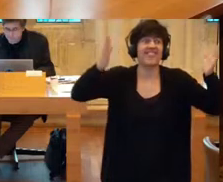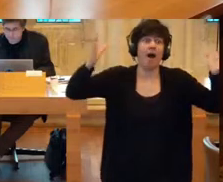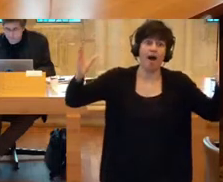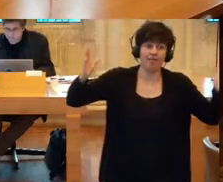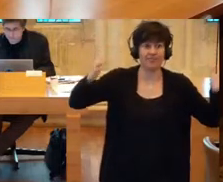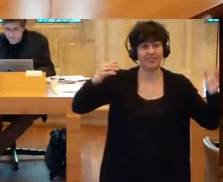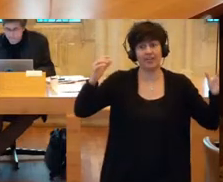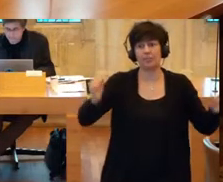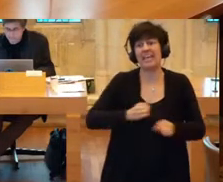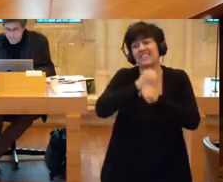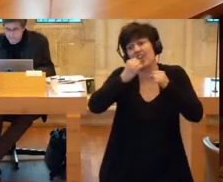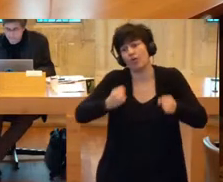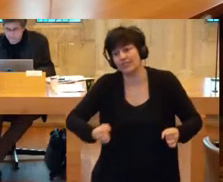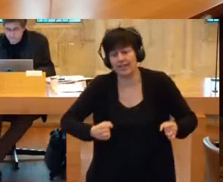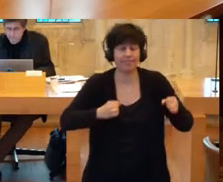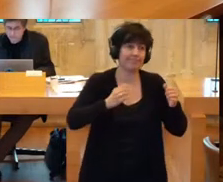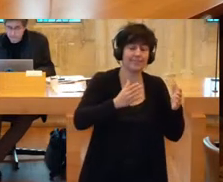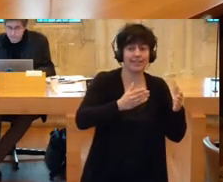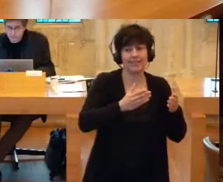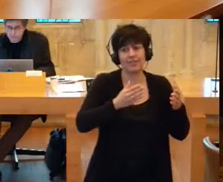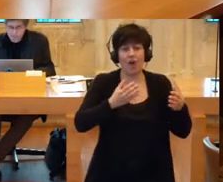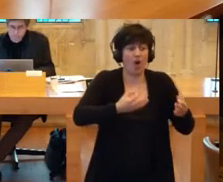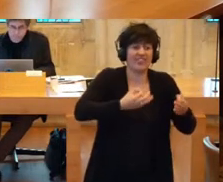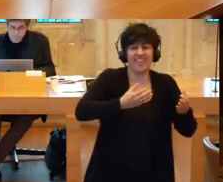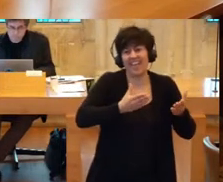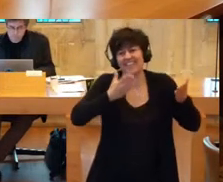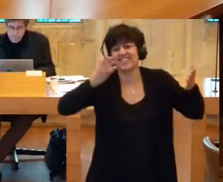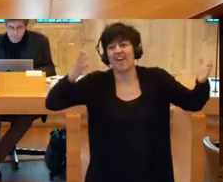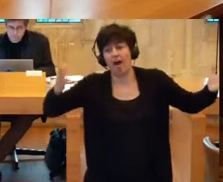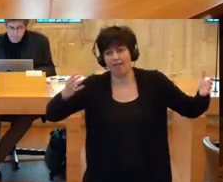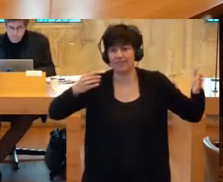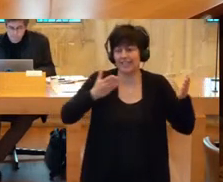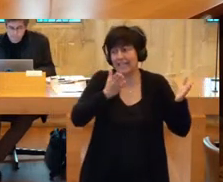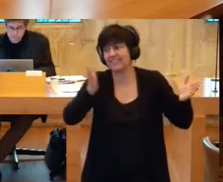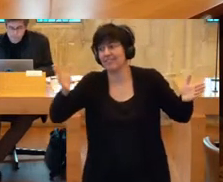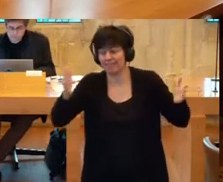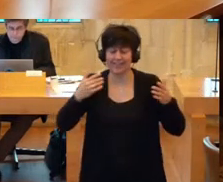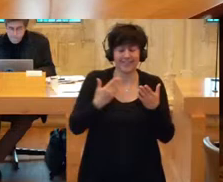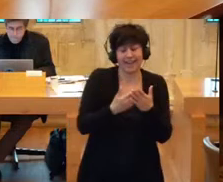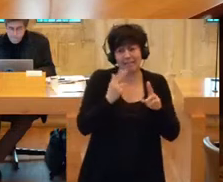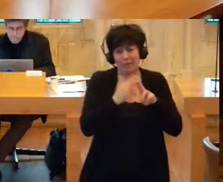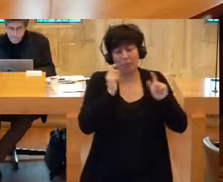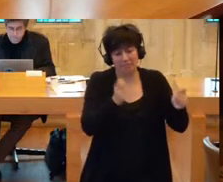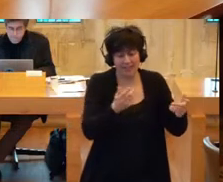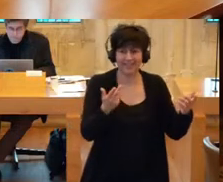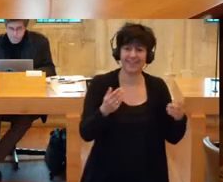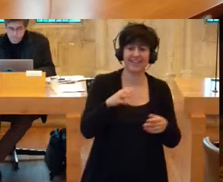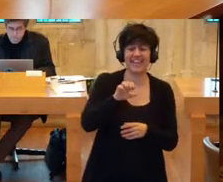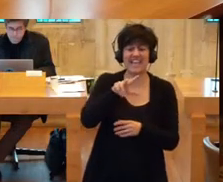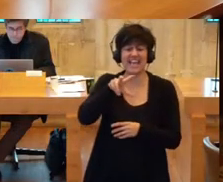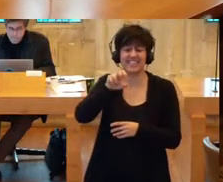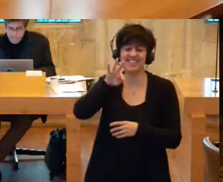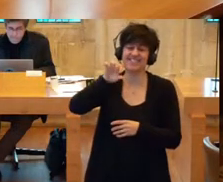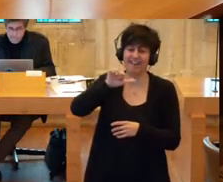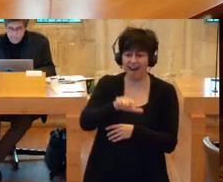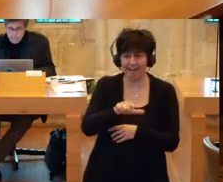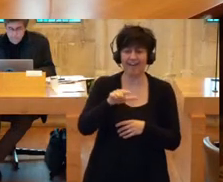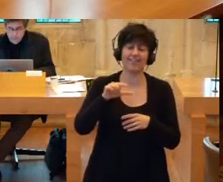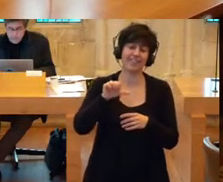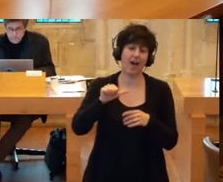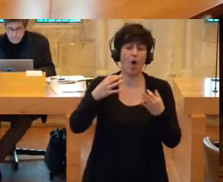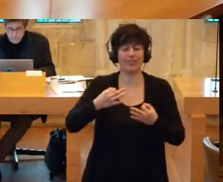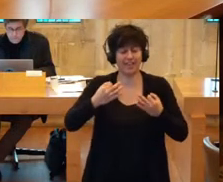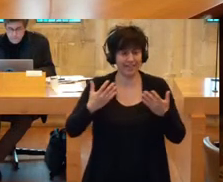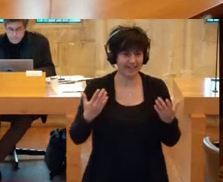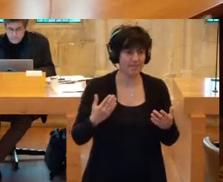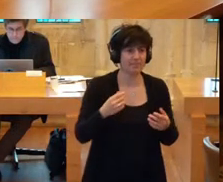un peu au sens propre. Voilà, et c'est un projet qui a été présenté aussi en commission. Donc voilà, dire que c'est un projet qui